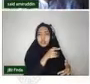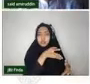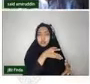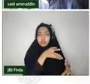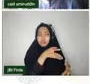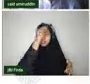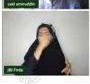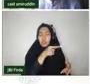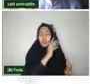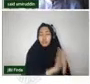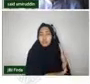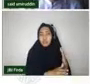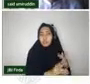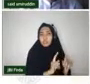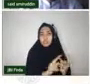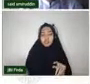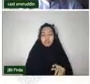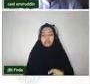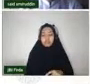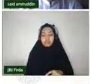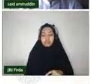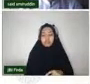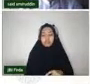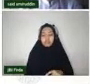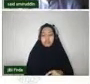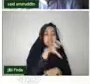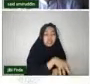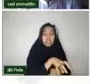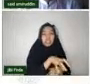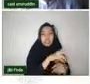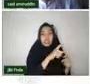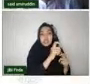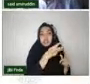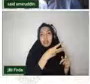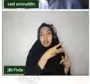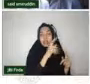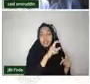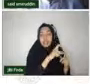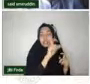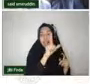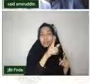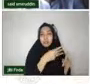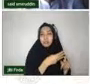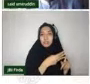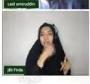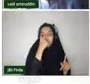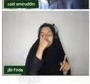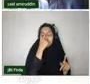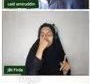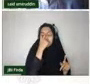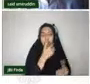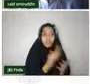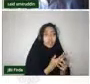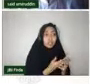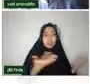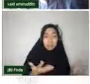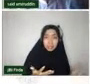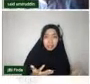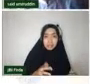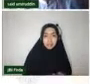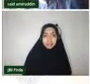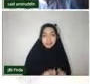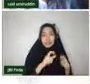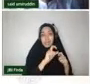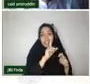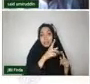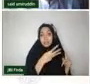gitu. Sehingga dipindahkanlah anak sekolah itu, anak tersebut ke sekolah luar biasa. Nah, apa yang terjadi Bapak Ibu? Saat di sekolah luar biasa,